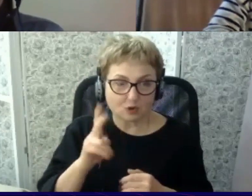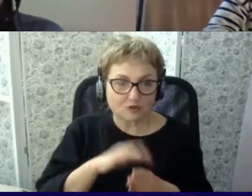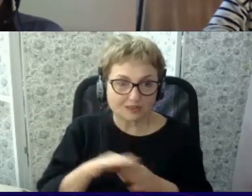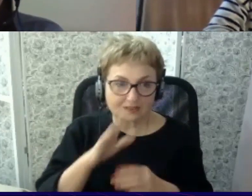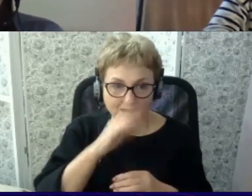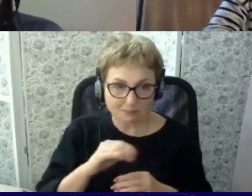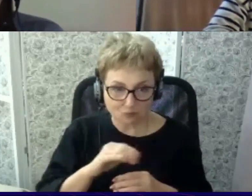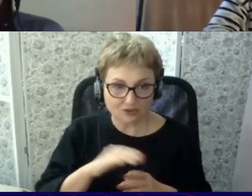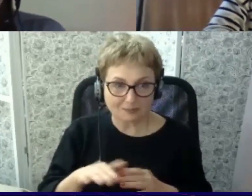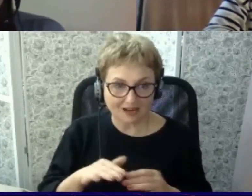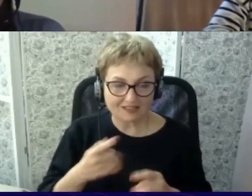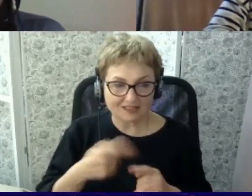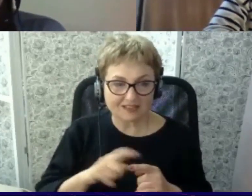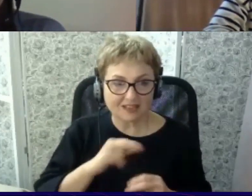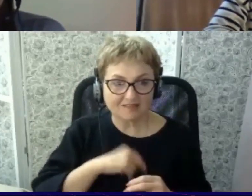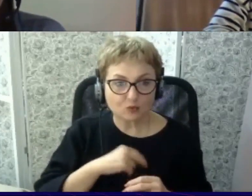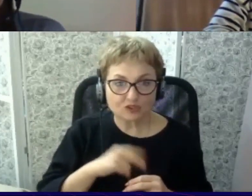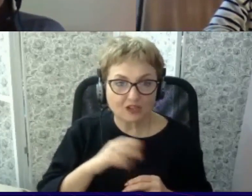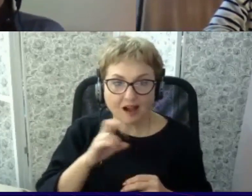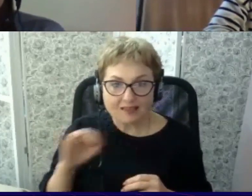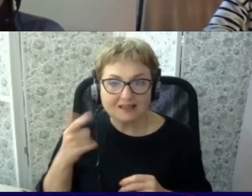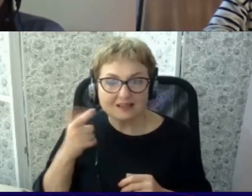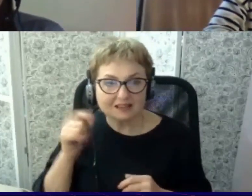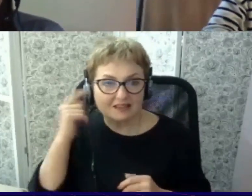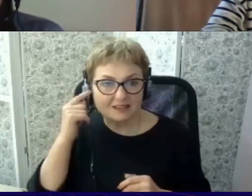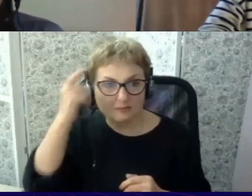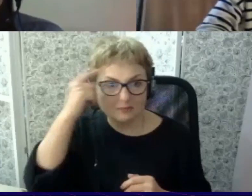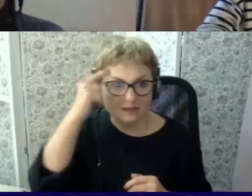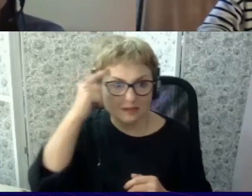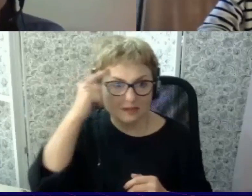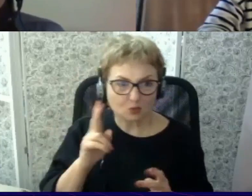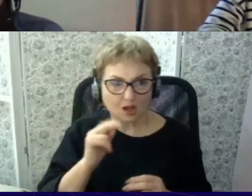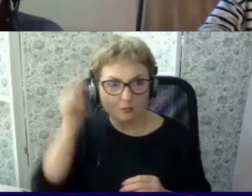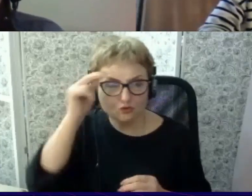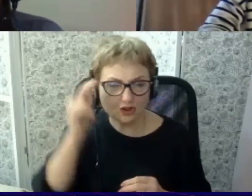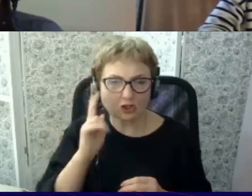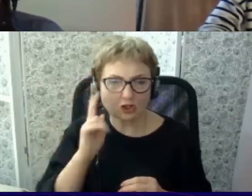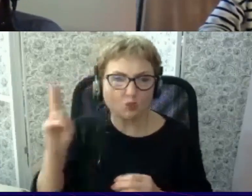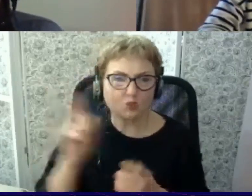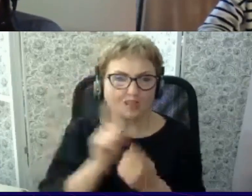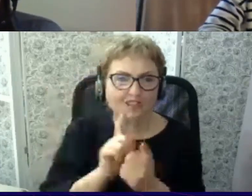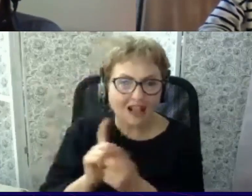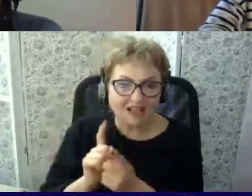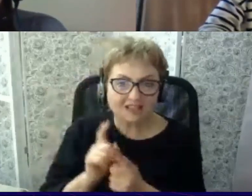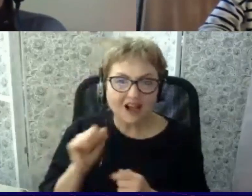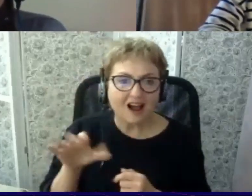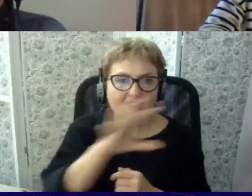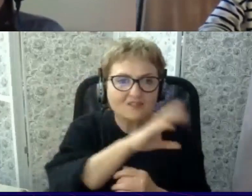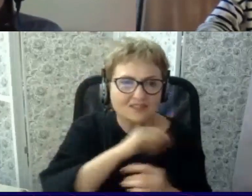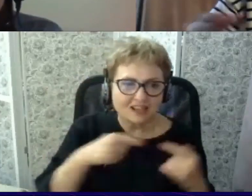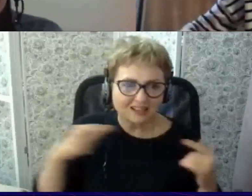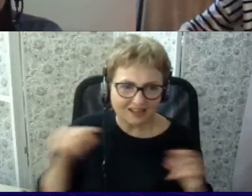кто справится с этой функции, да, потому что они где-то слышали, понимали, кто-то обучался, кто-то сталкивался даже. А